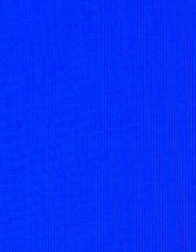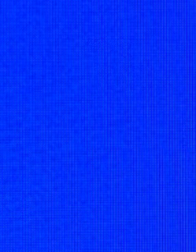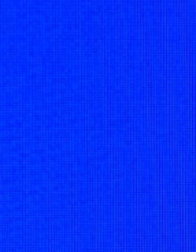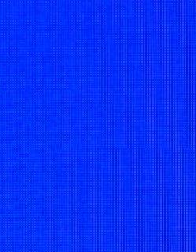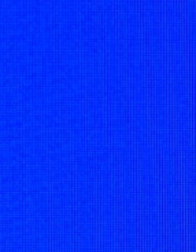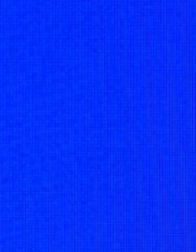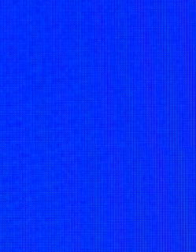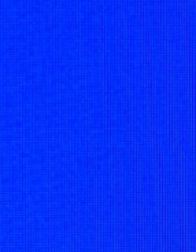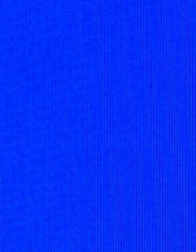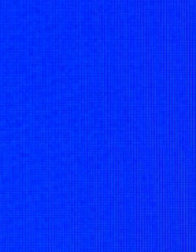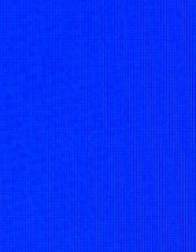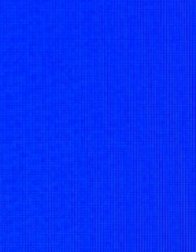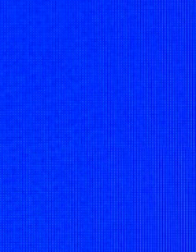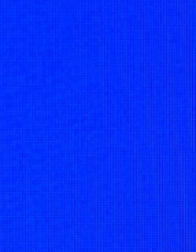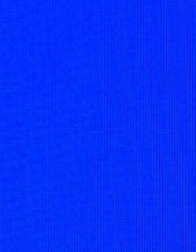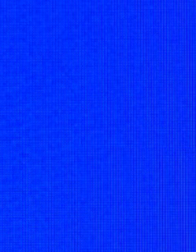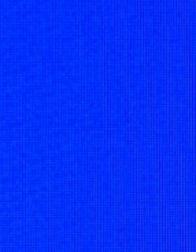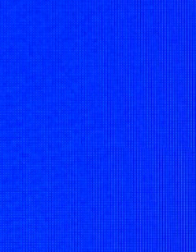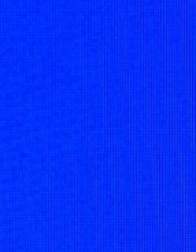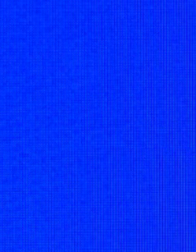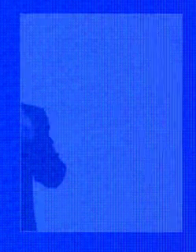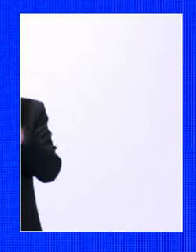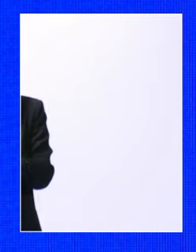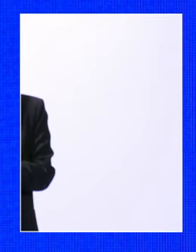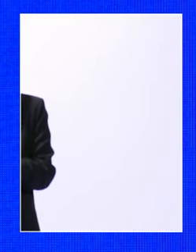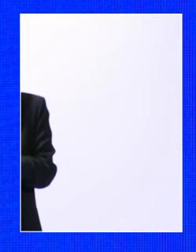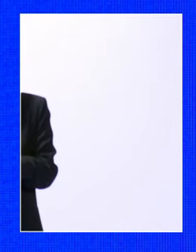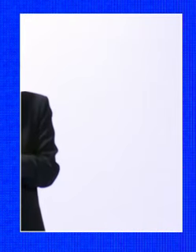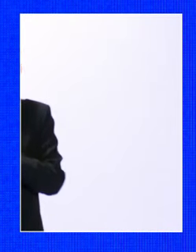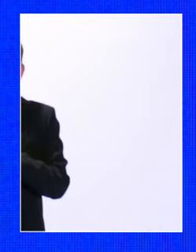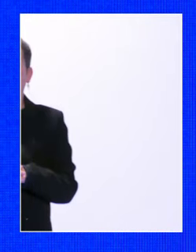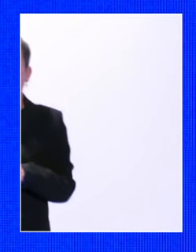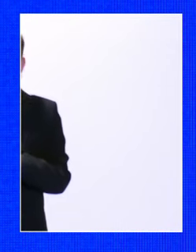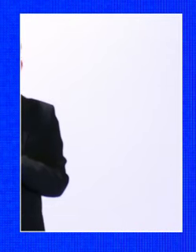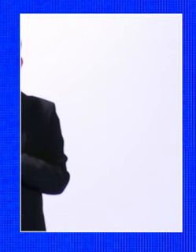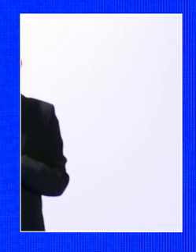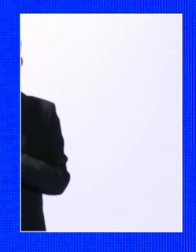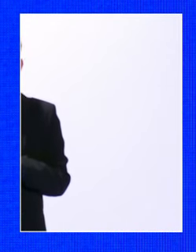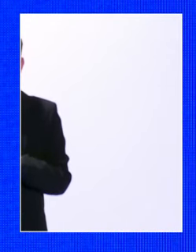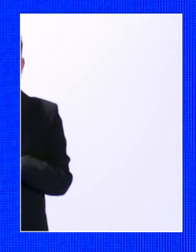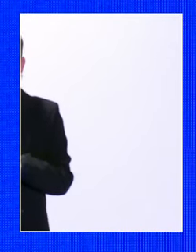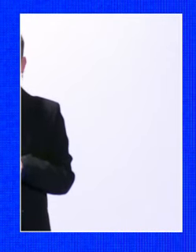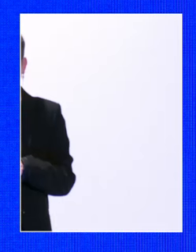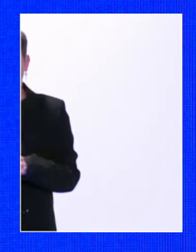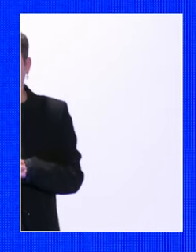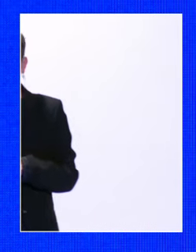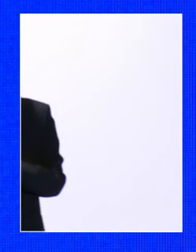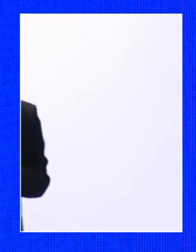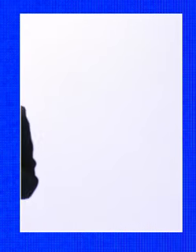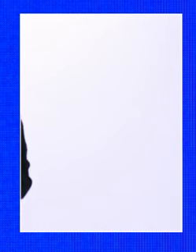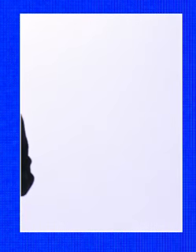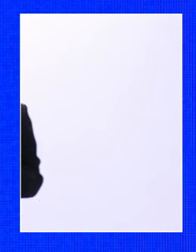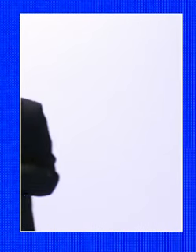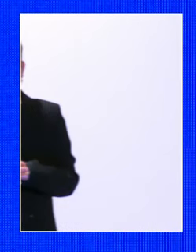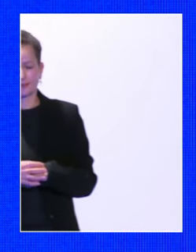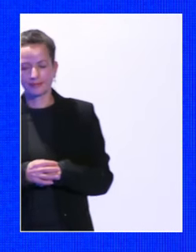étaient importantes et qu'elles avaient du sens pour notre avenir commun.